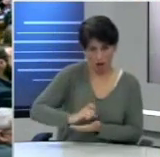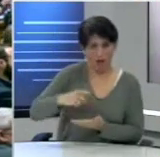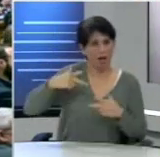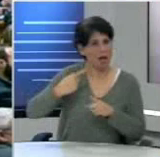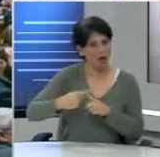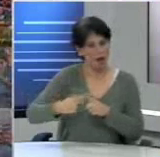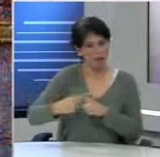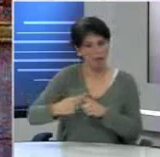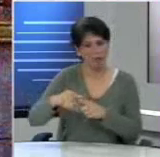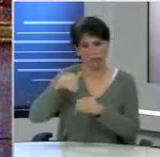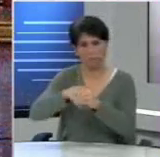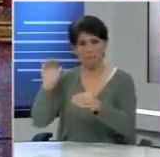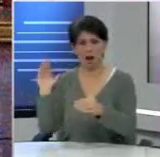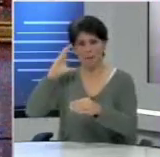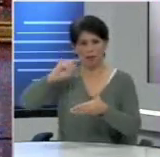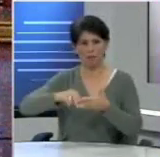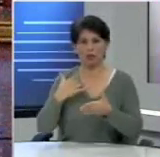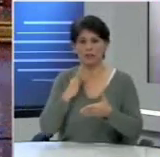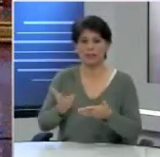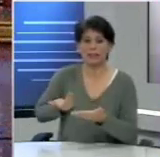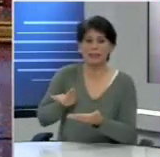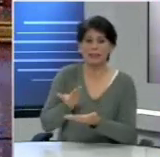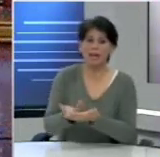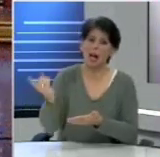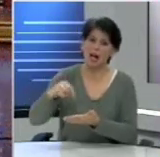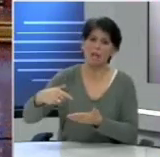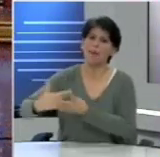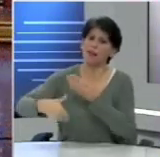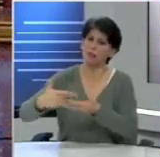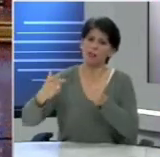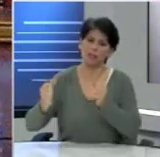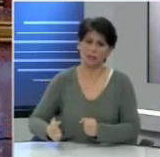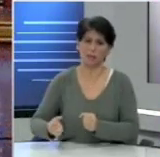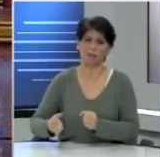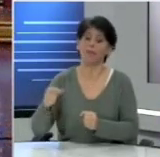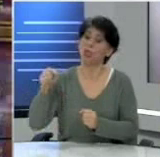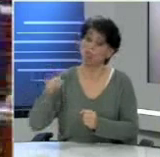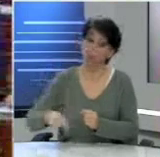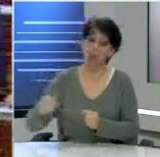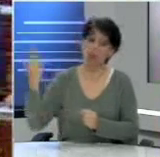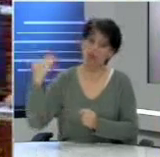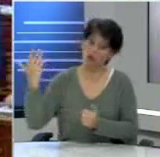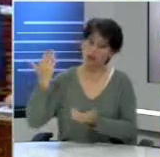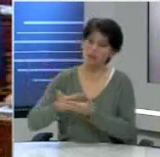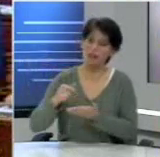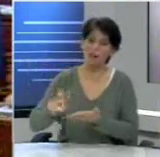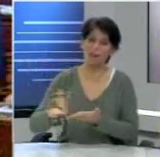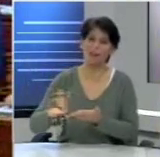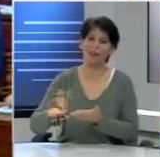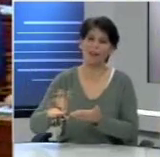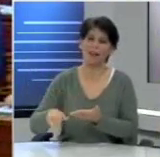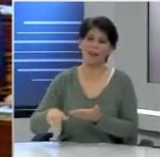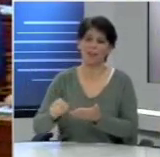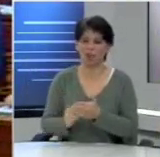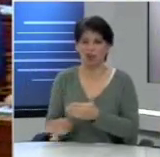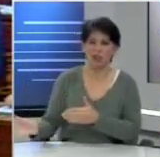από τα μνημόνια, αλλά γιατί το ζητάνε άλλοι παραδοσιακοί θεσμοί. Και αυτοί τότε το ζητάγανε, αλλά το κάνανε bypass στην